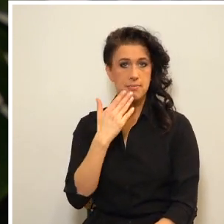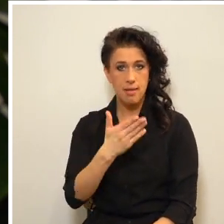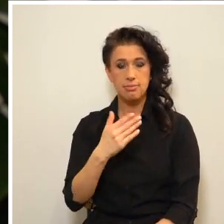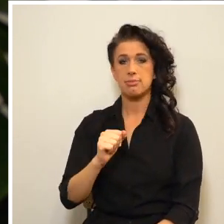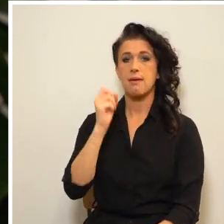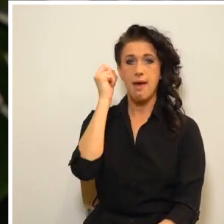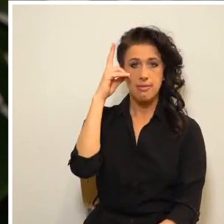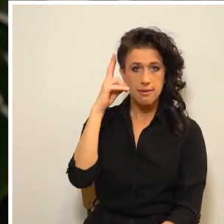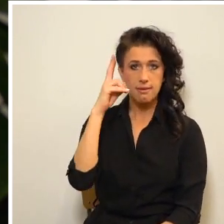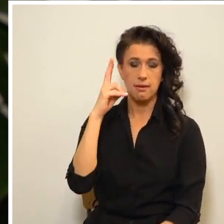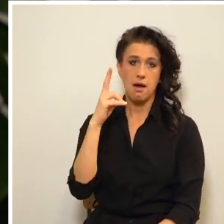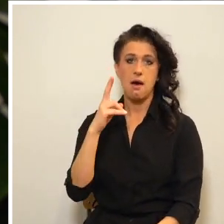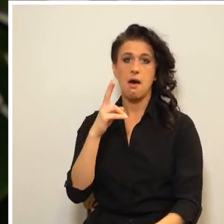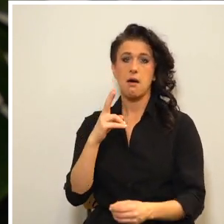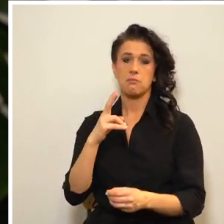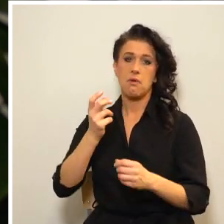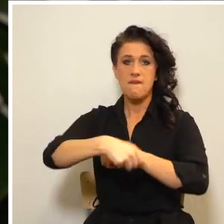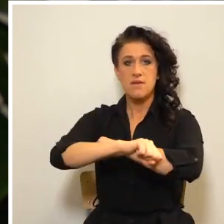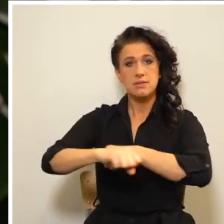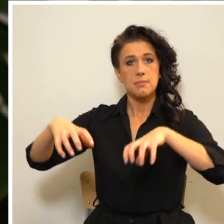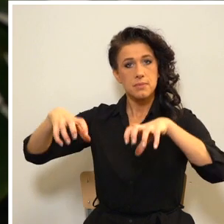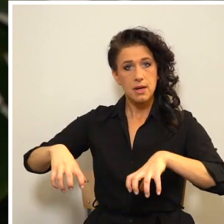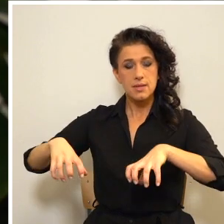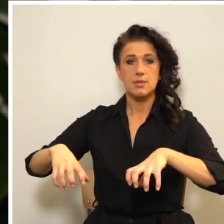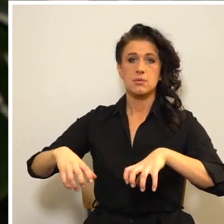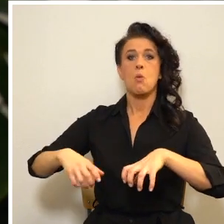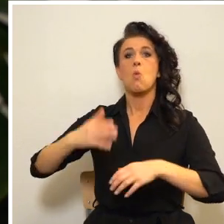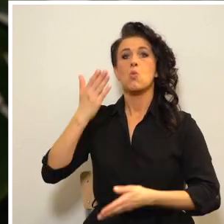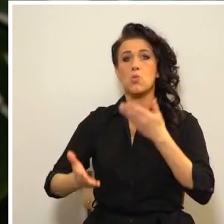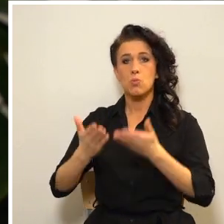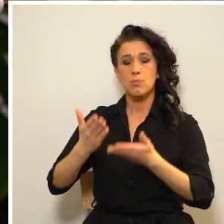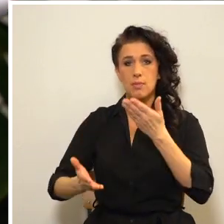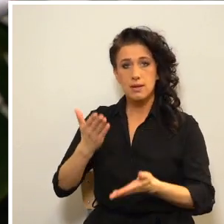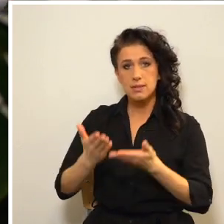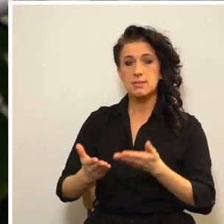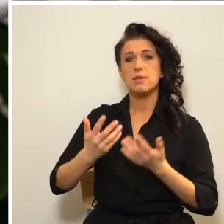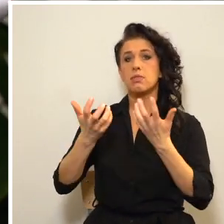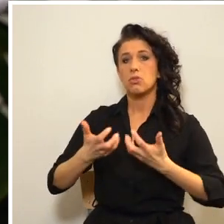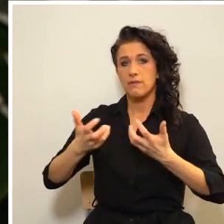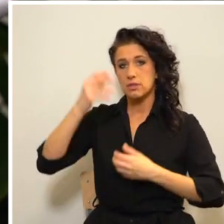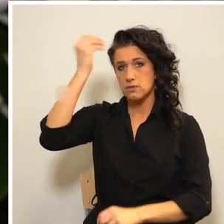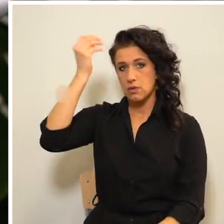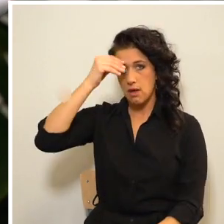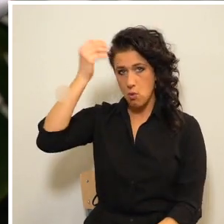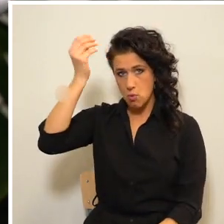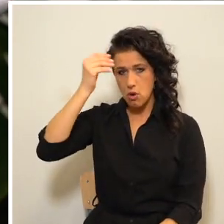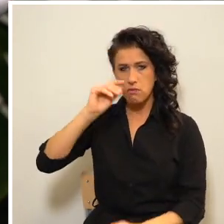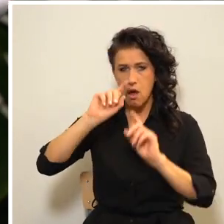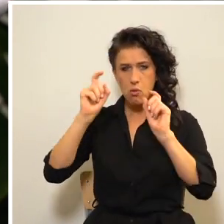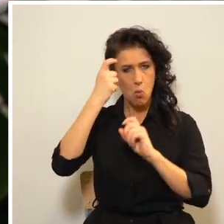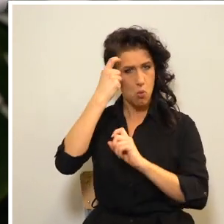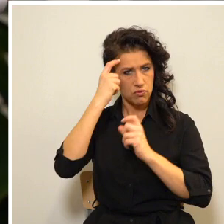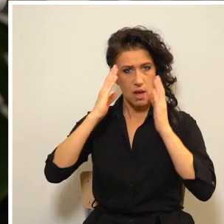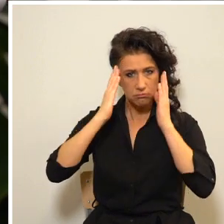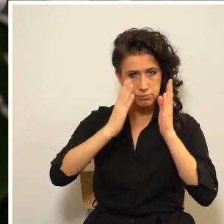filozofii i socjologii UMCS wiceprezes Lubelskiego towarzystwa naukowego jego główne zainteresowania badawcze skupiają